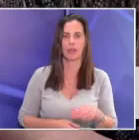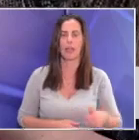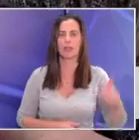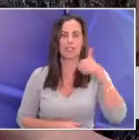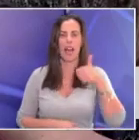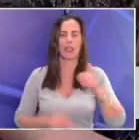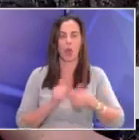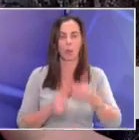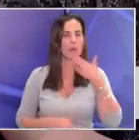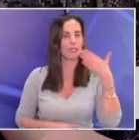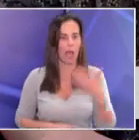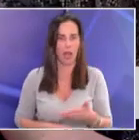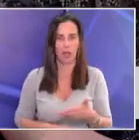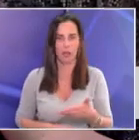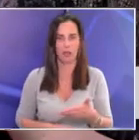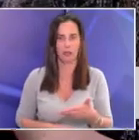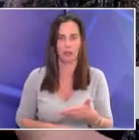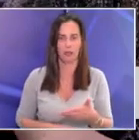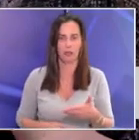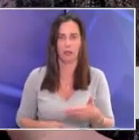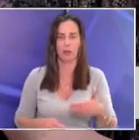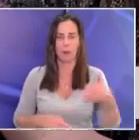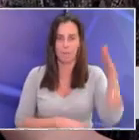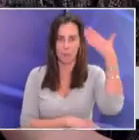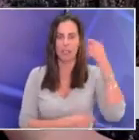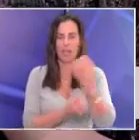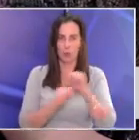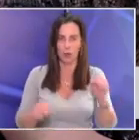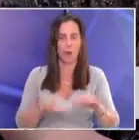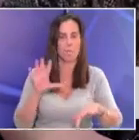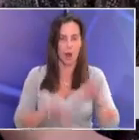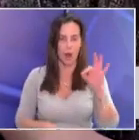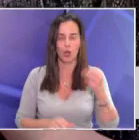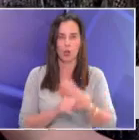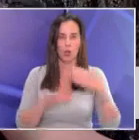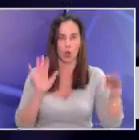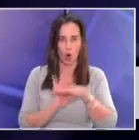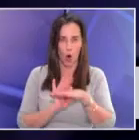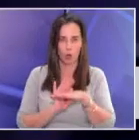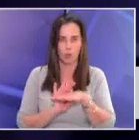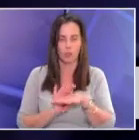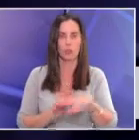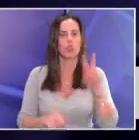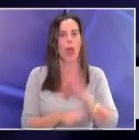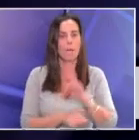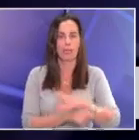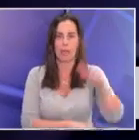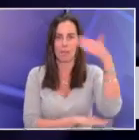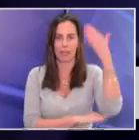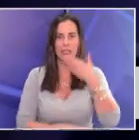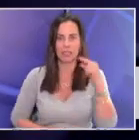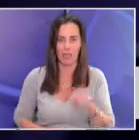ושרת התרבות במדינת ישראל... במדינה דמוקרטית, בחרה לחוקק חוק שמגן על